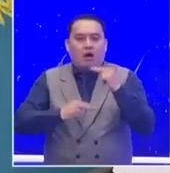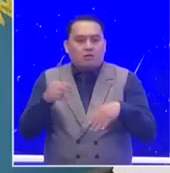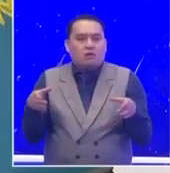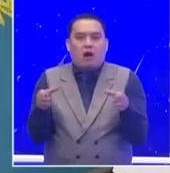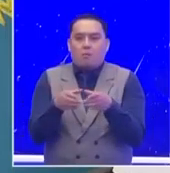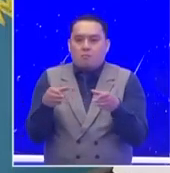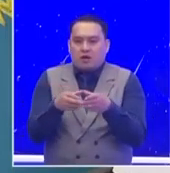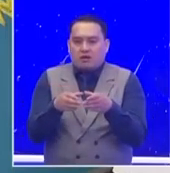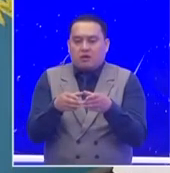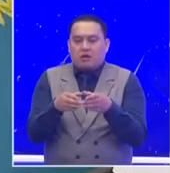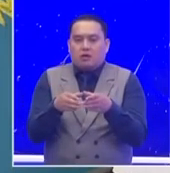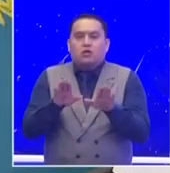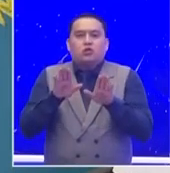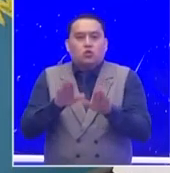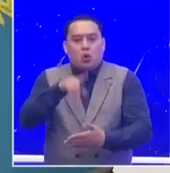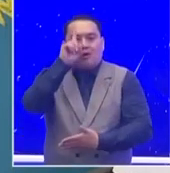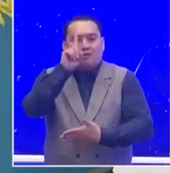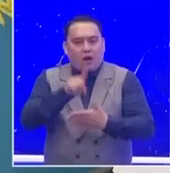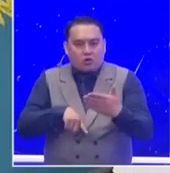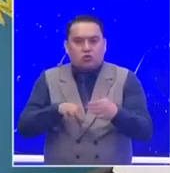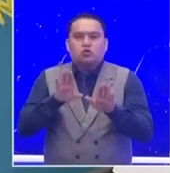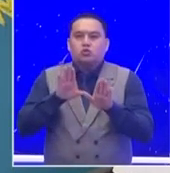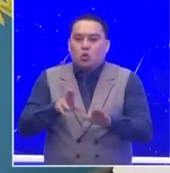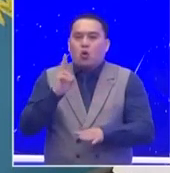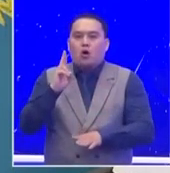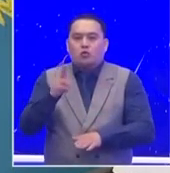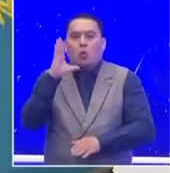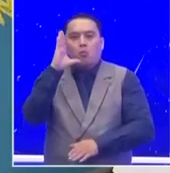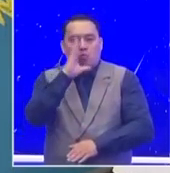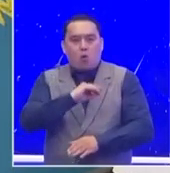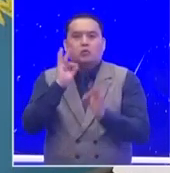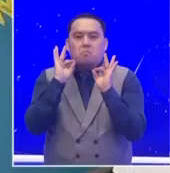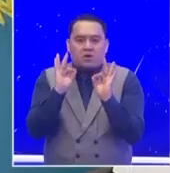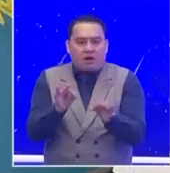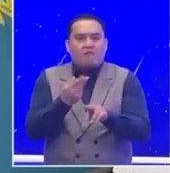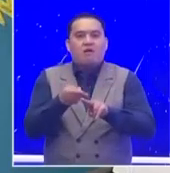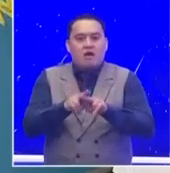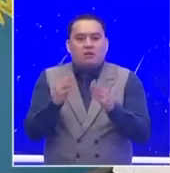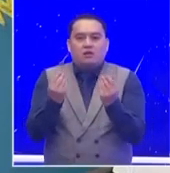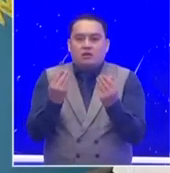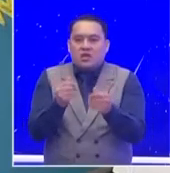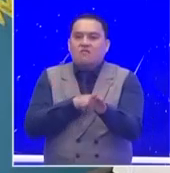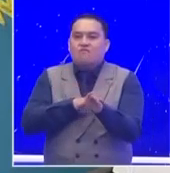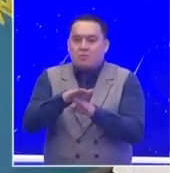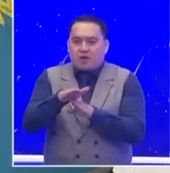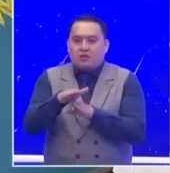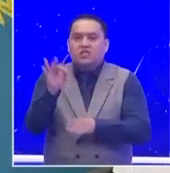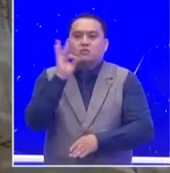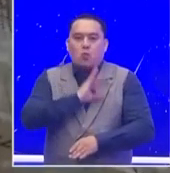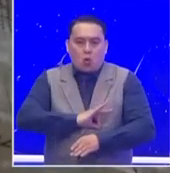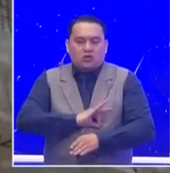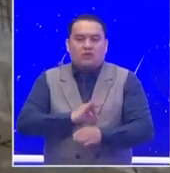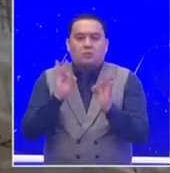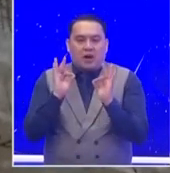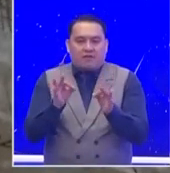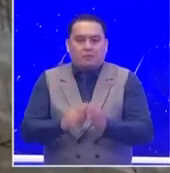компаний только надежных, только те, которые могут правильно эти деньги реализовать и освоить.